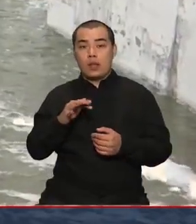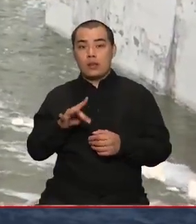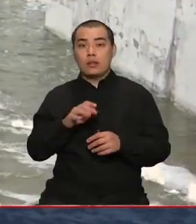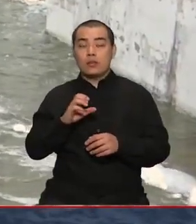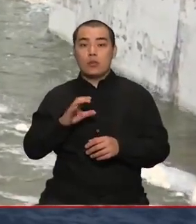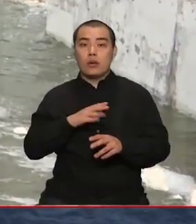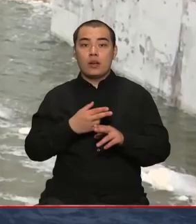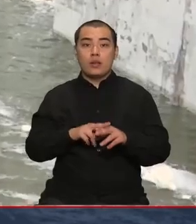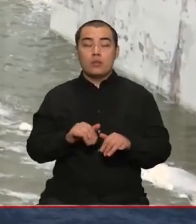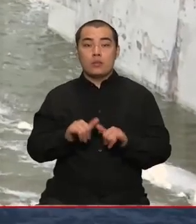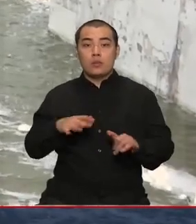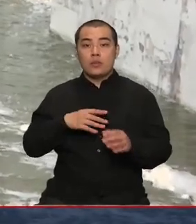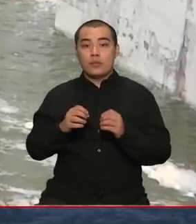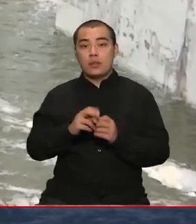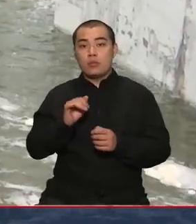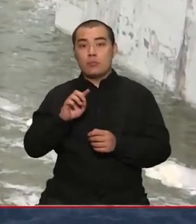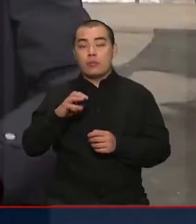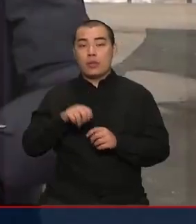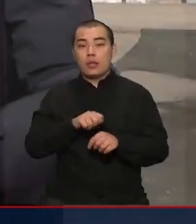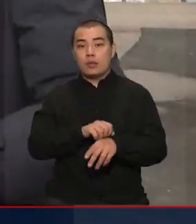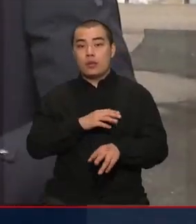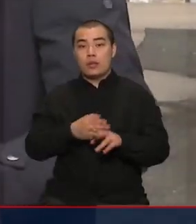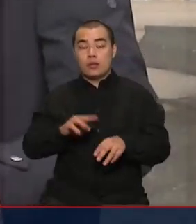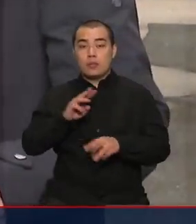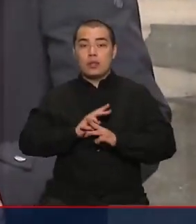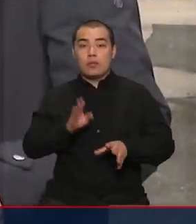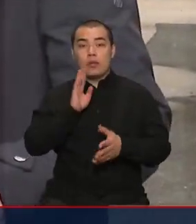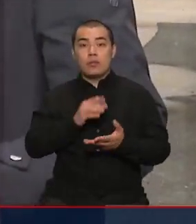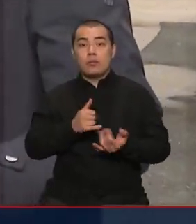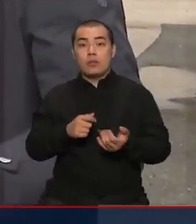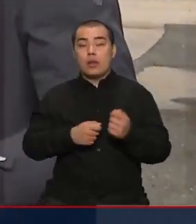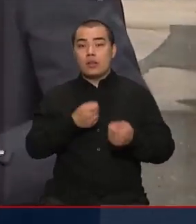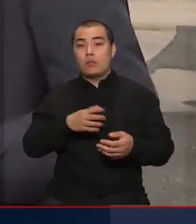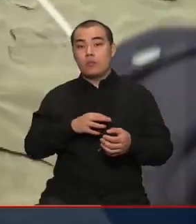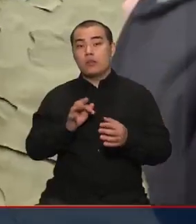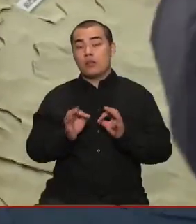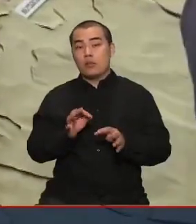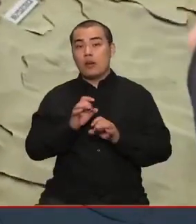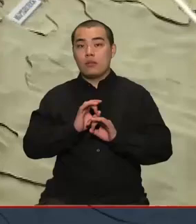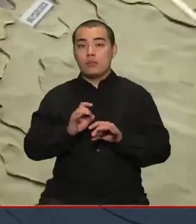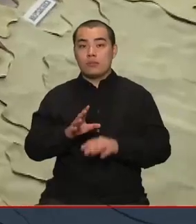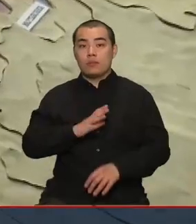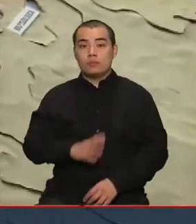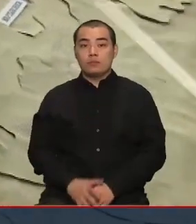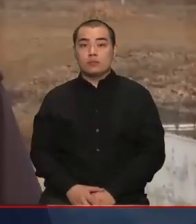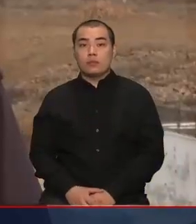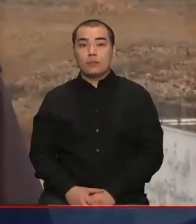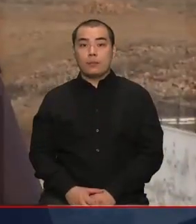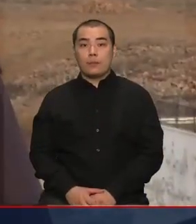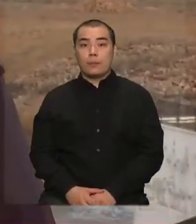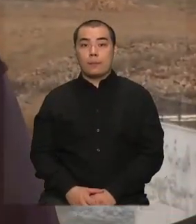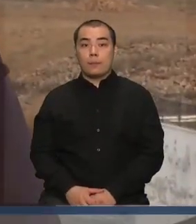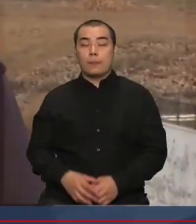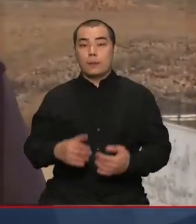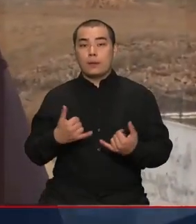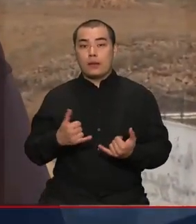увеличили еще на 10 кубометров. В Министерстве водных ресурсов отметили, ситуация стабильная и находится под контролем. С